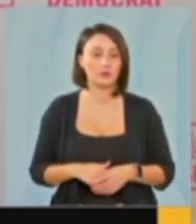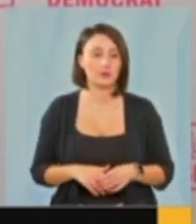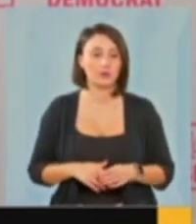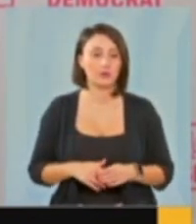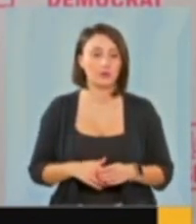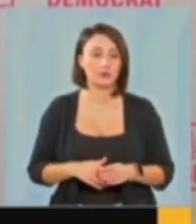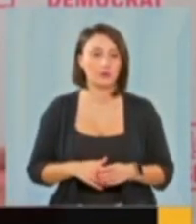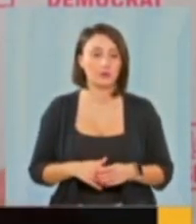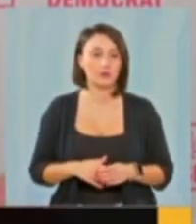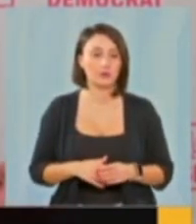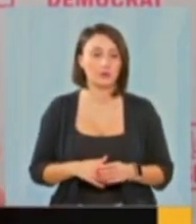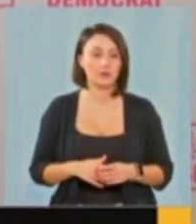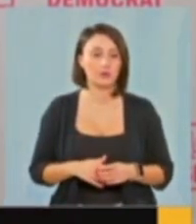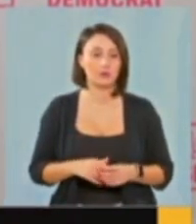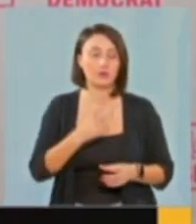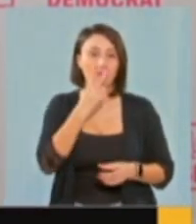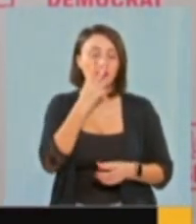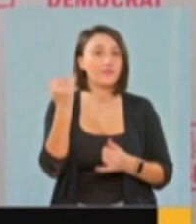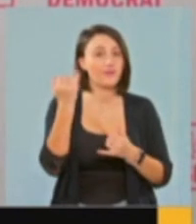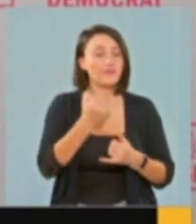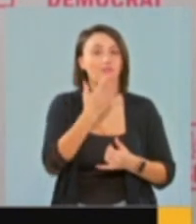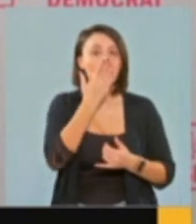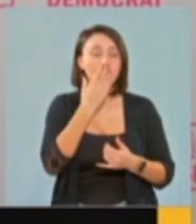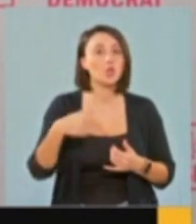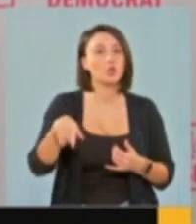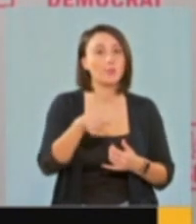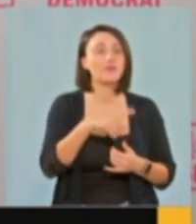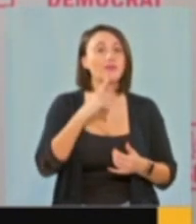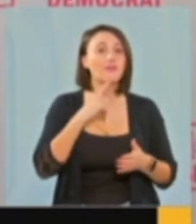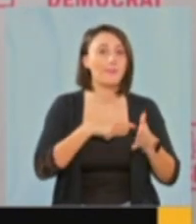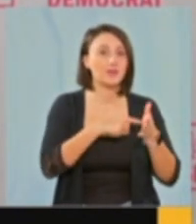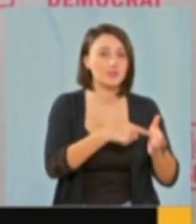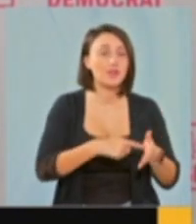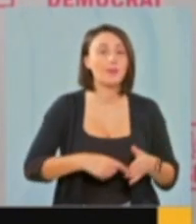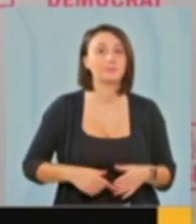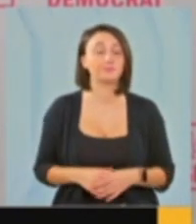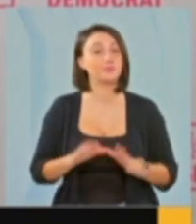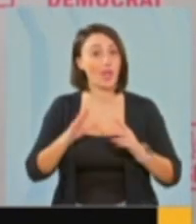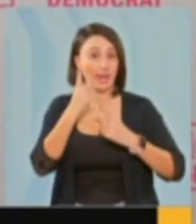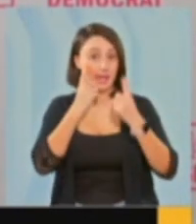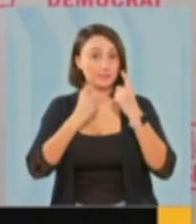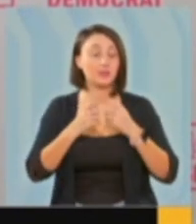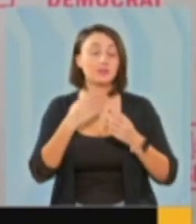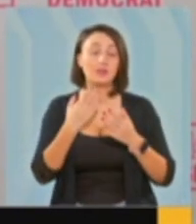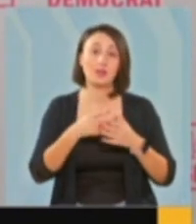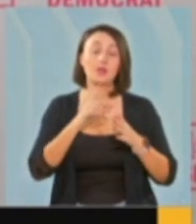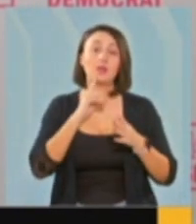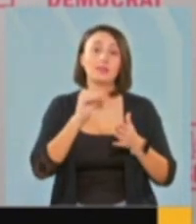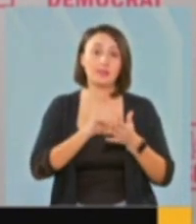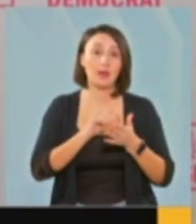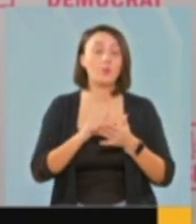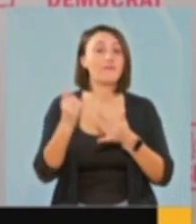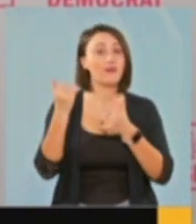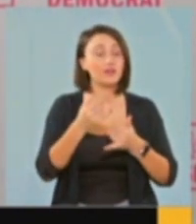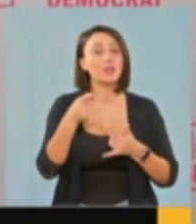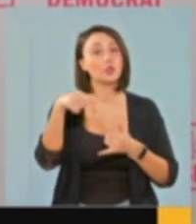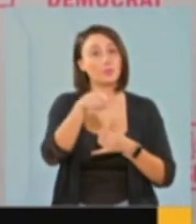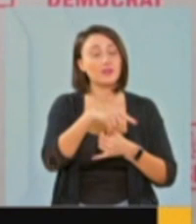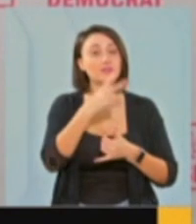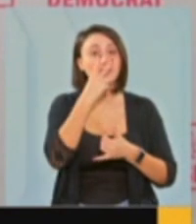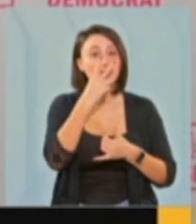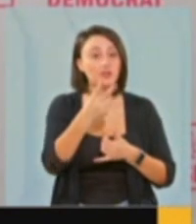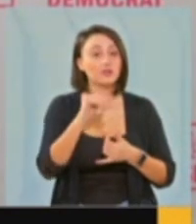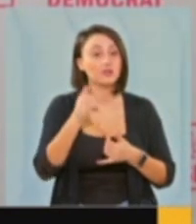inginer peste vedea va veni în fața dumneavoastră se va prezenta la expertiza necesară se va veni și dumneavoastră veți avea